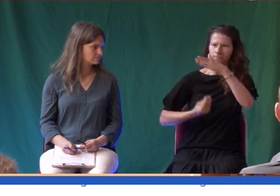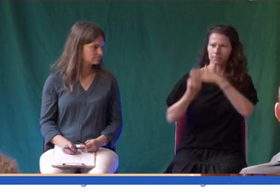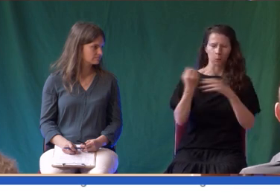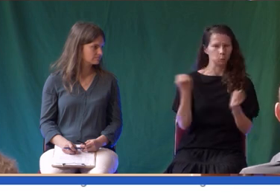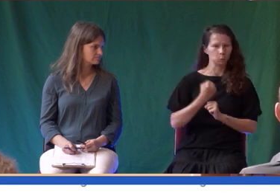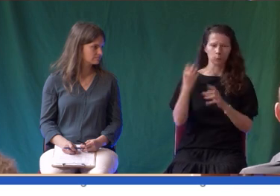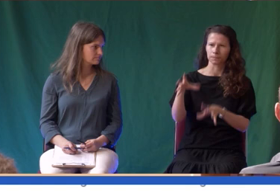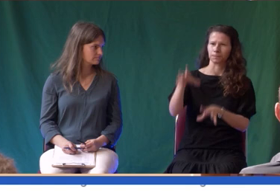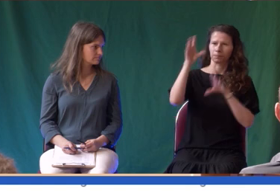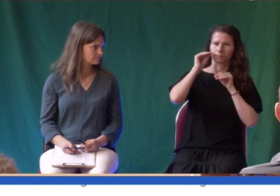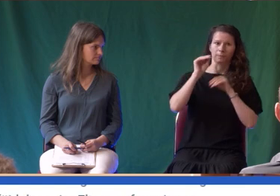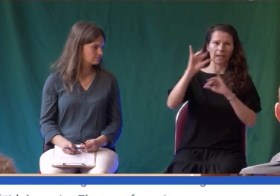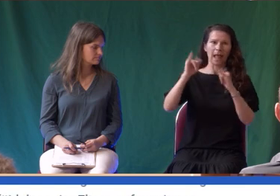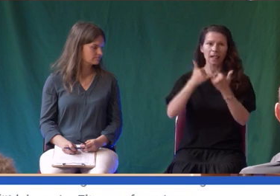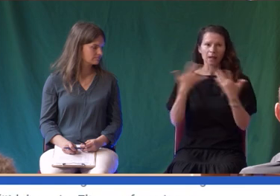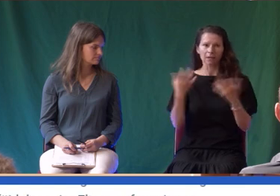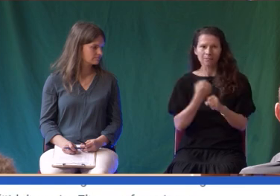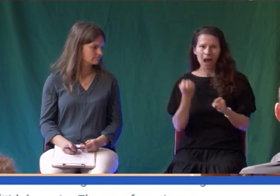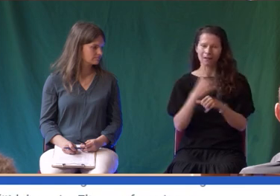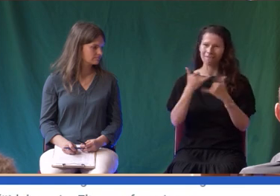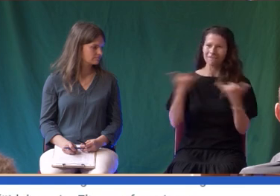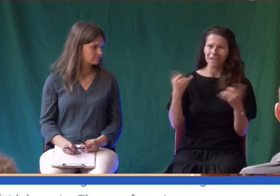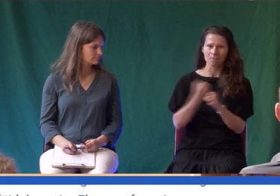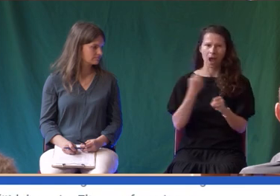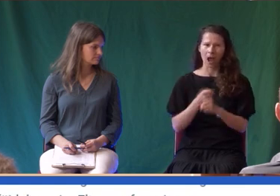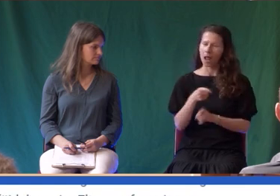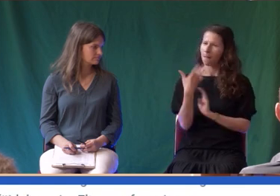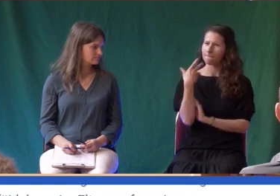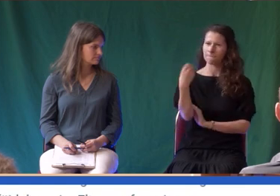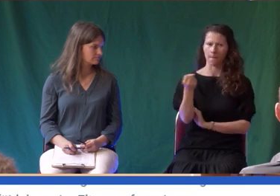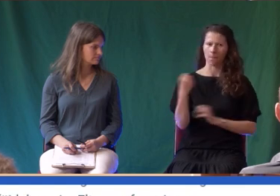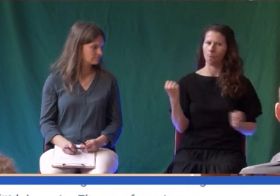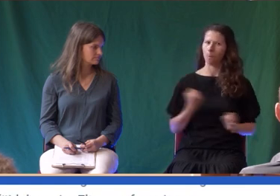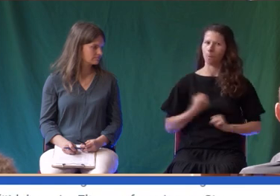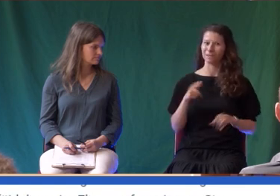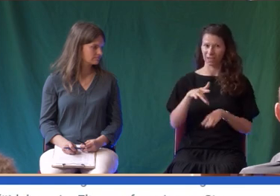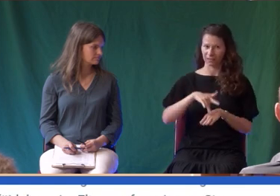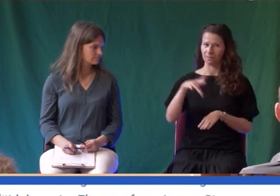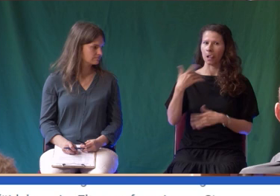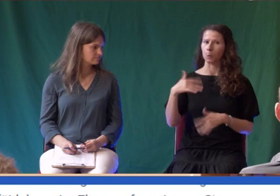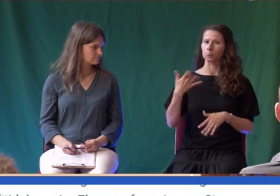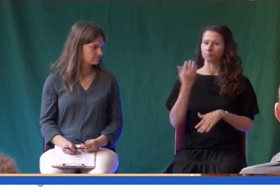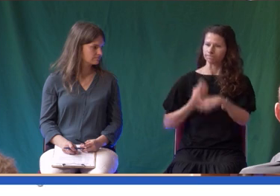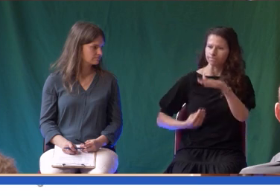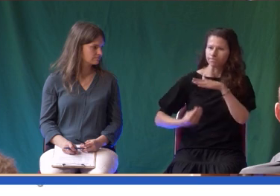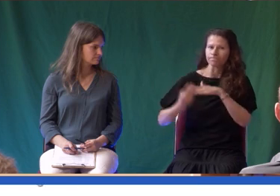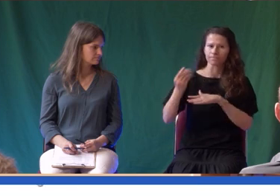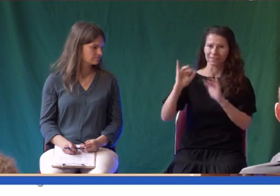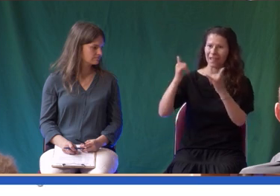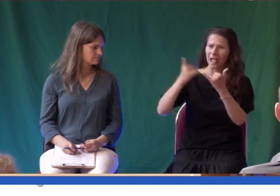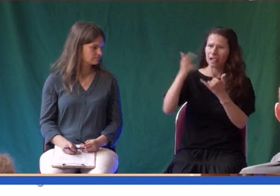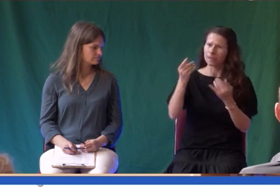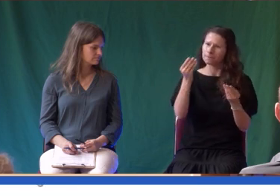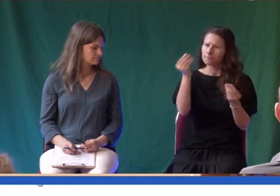tun und wie sie es tun sie haben die feinsten Antennen dafür um zu spüren wie es den Eltern geht da bleibt nichts